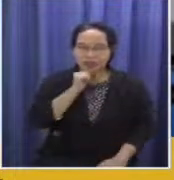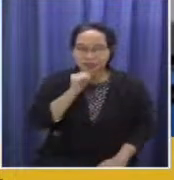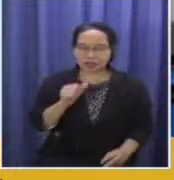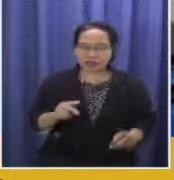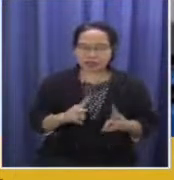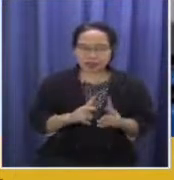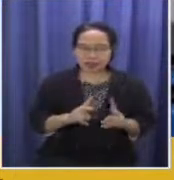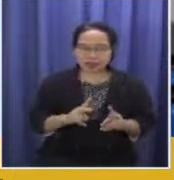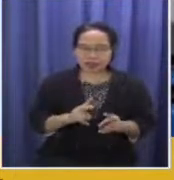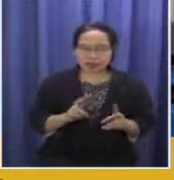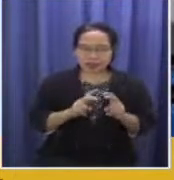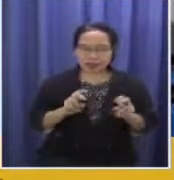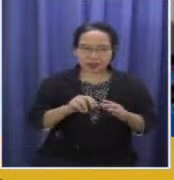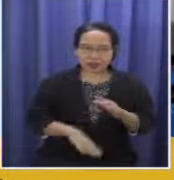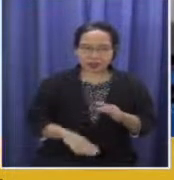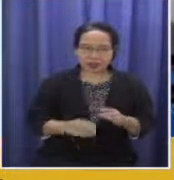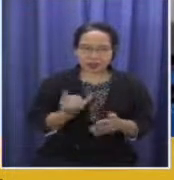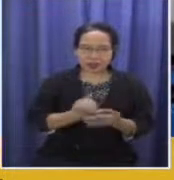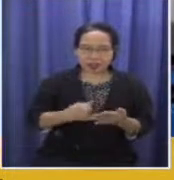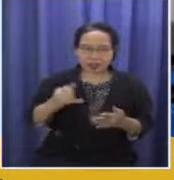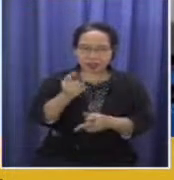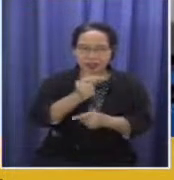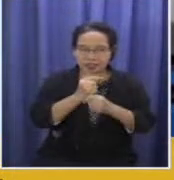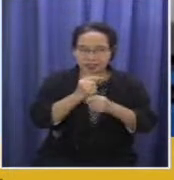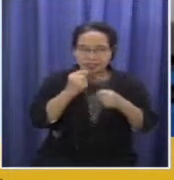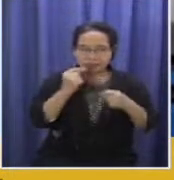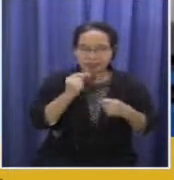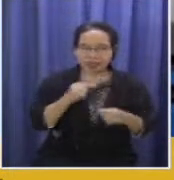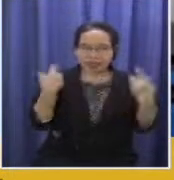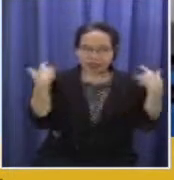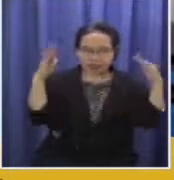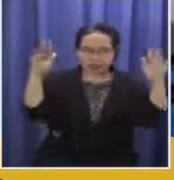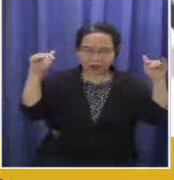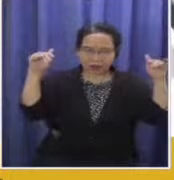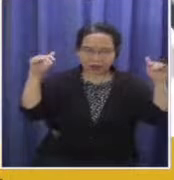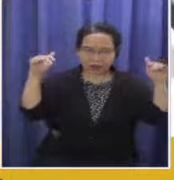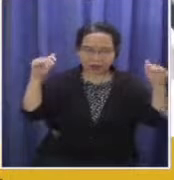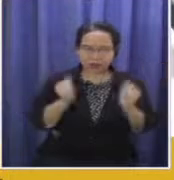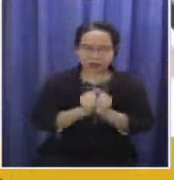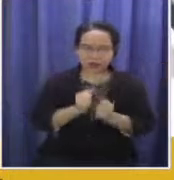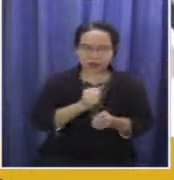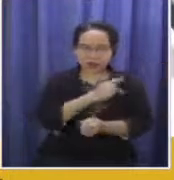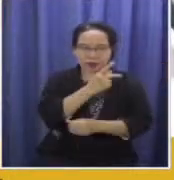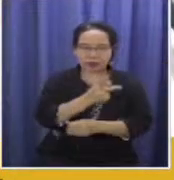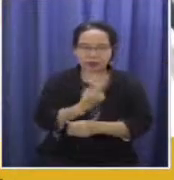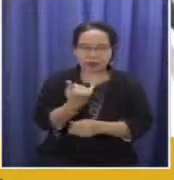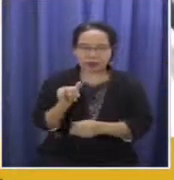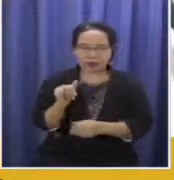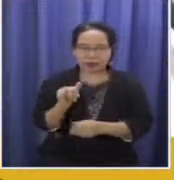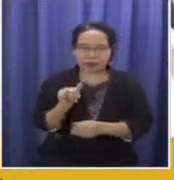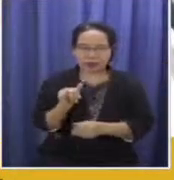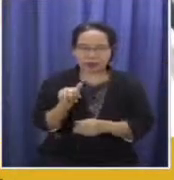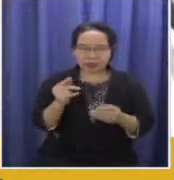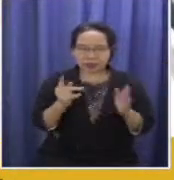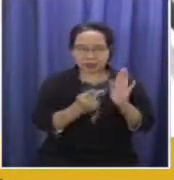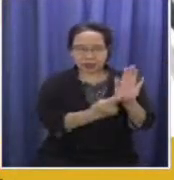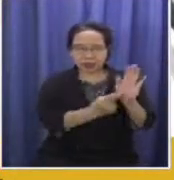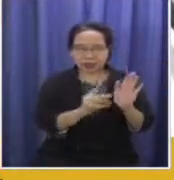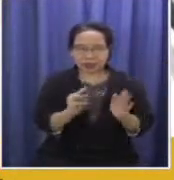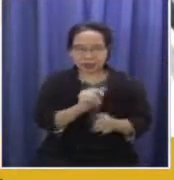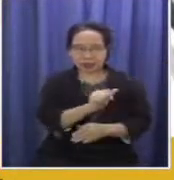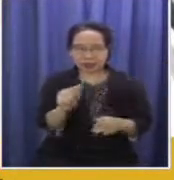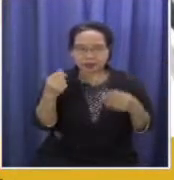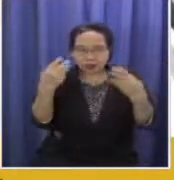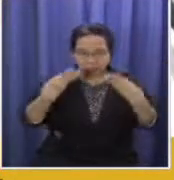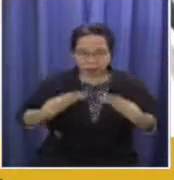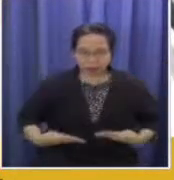जन्मिएका पनि होइनन्. They were just taken by angels. Within their power, they can present themselves in